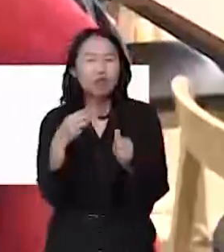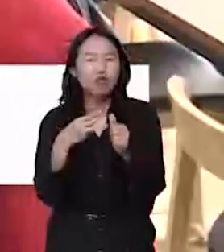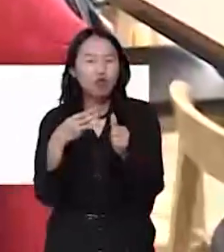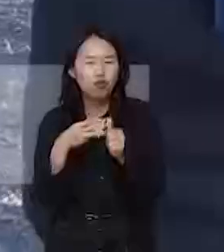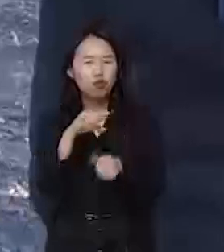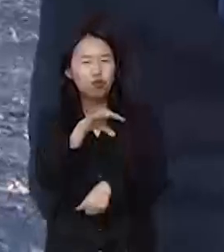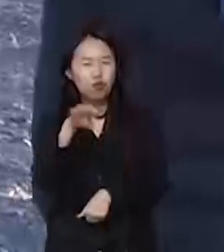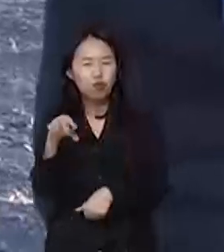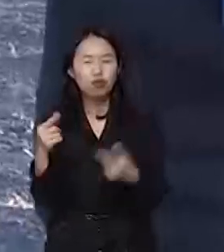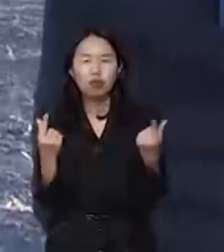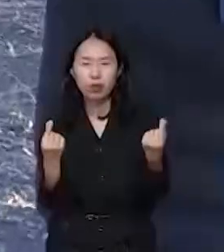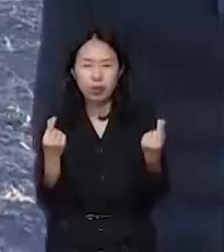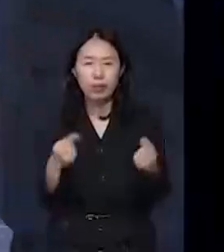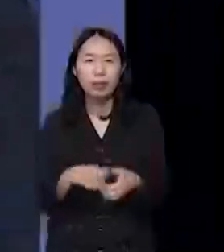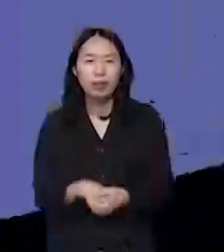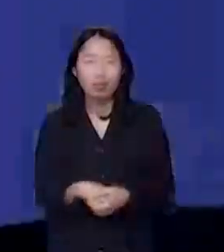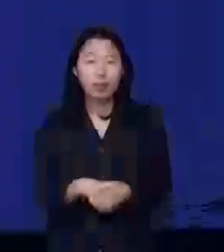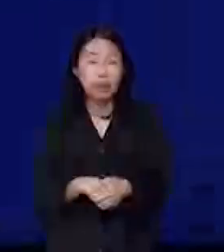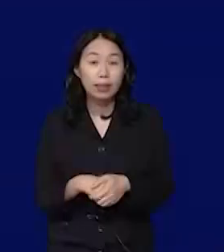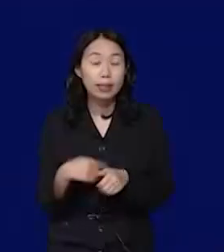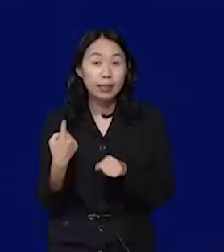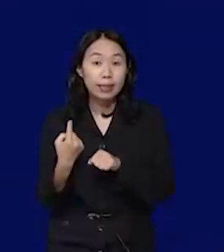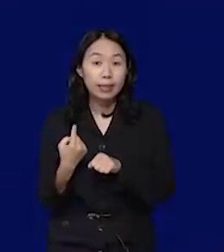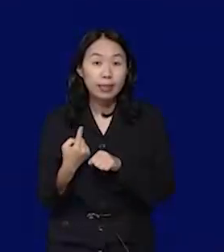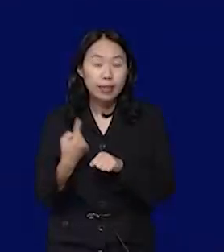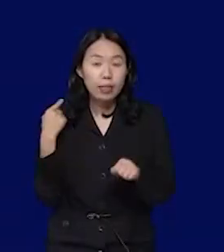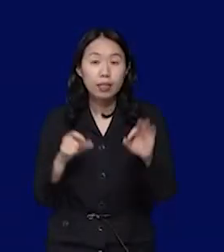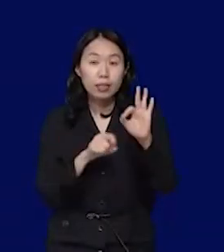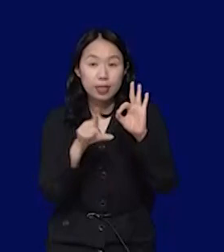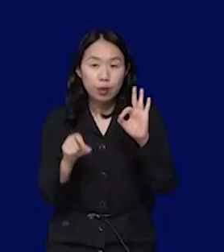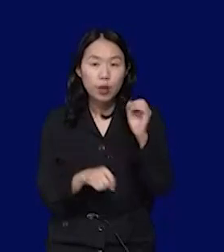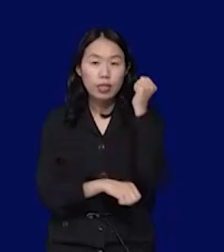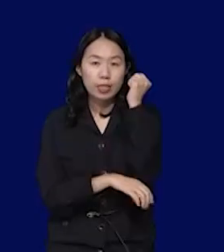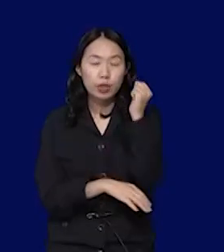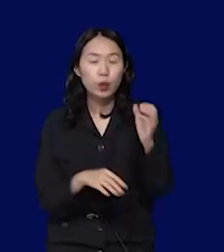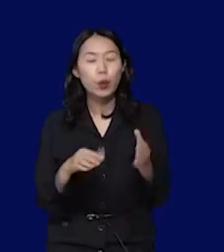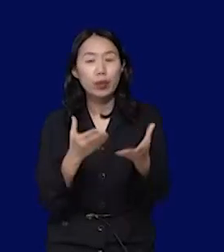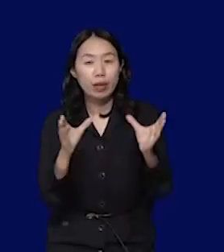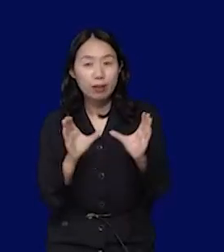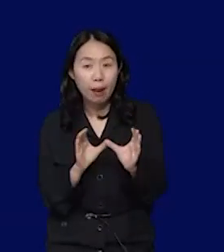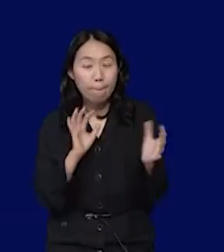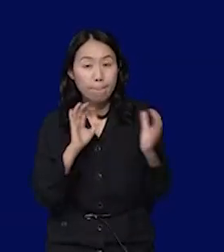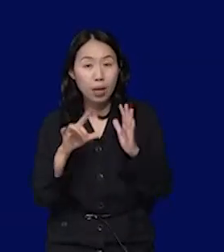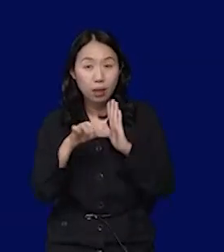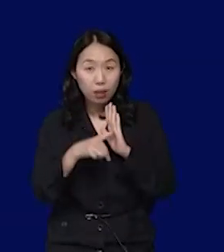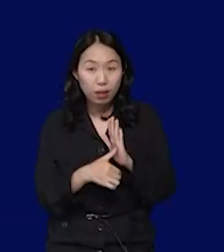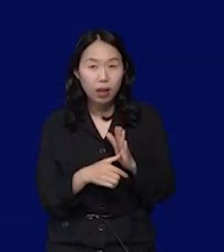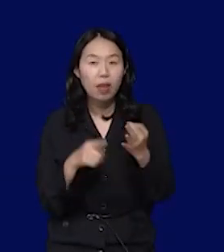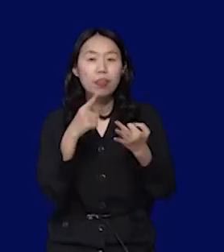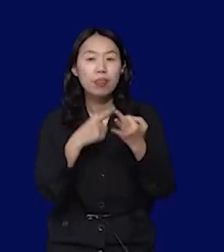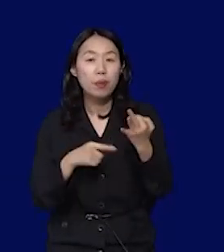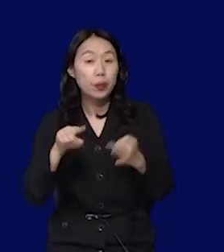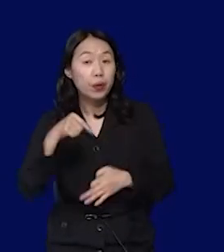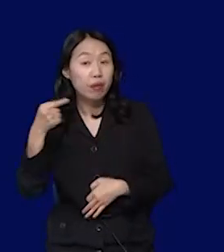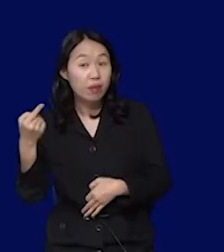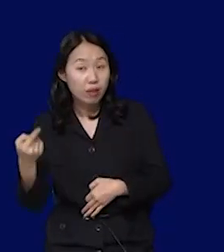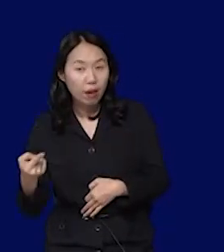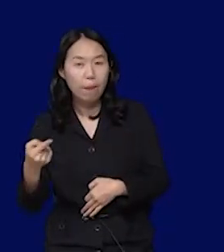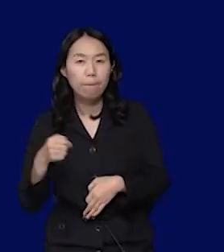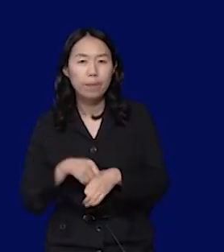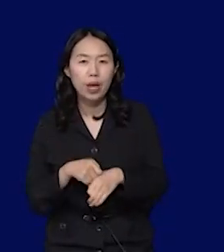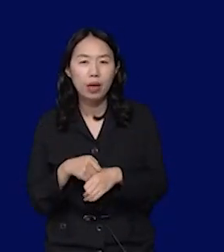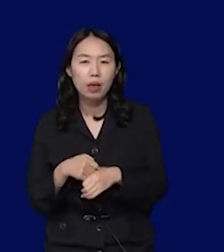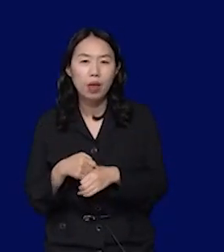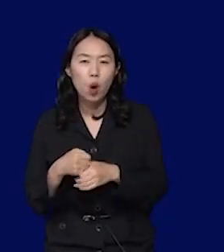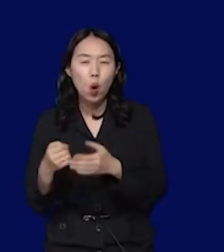있습니다. 지난해 10월 전국 기초단체장 간담회에서도 윤석열 대통령 옆 테이블에 전남 무소속 시장